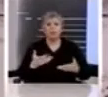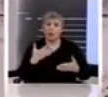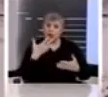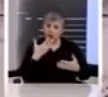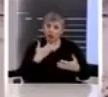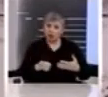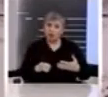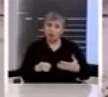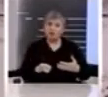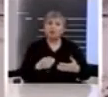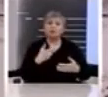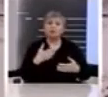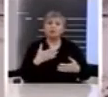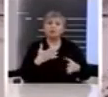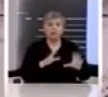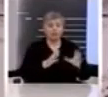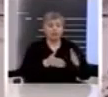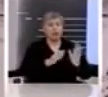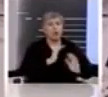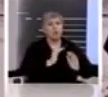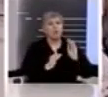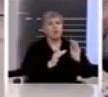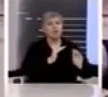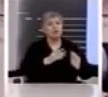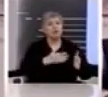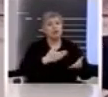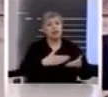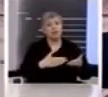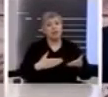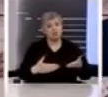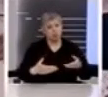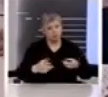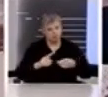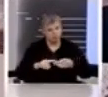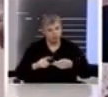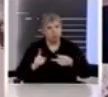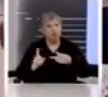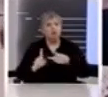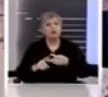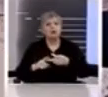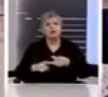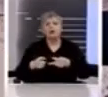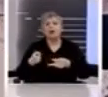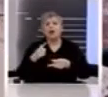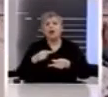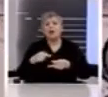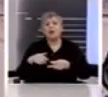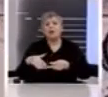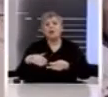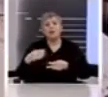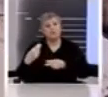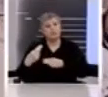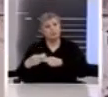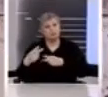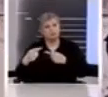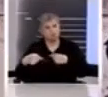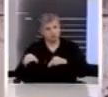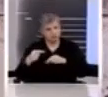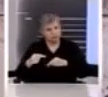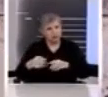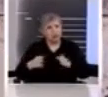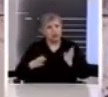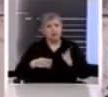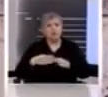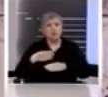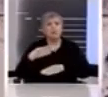δύο αρχών, της Αρχής Προστασίας Δεδομένων και της αρχής, επίσης της άλλης αρχής, με βάση την οποία πηγαίνουμε στο